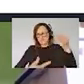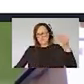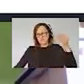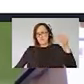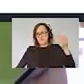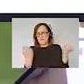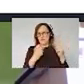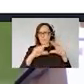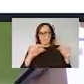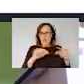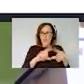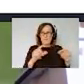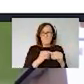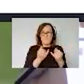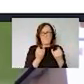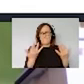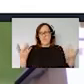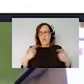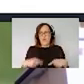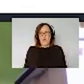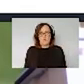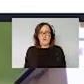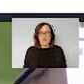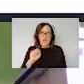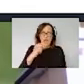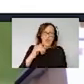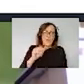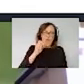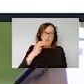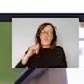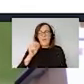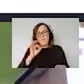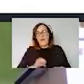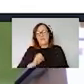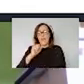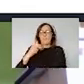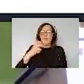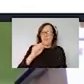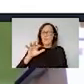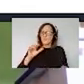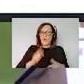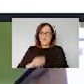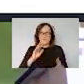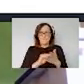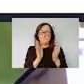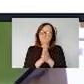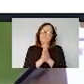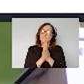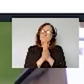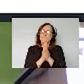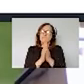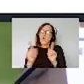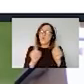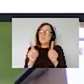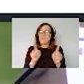tablicę wielu osób, Anie, Asie się powtarzają, Panie, Anie, Panie, Asie. Proszę pamiętać, żeby to oznaczyć,